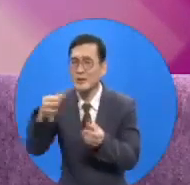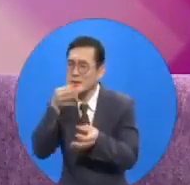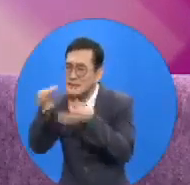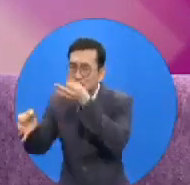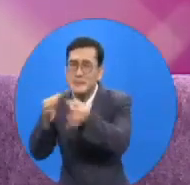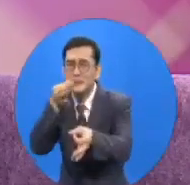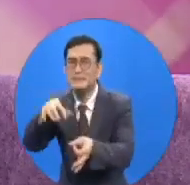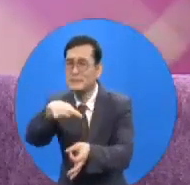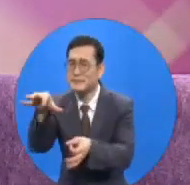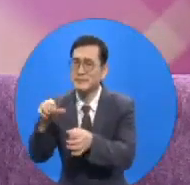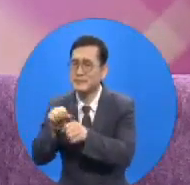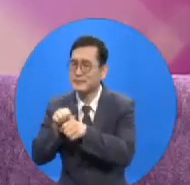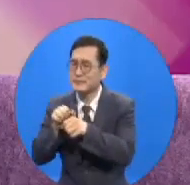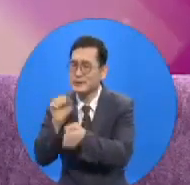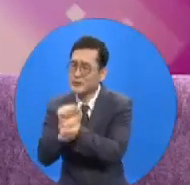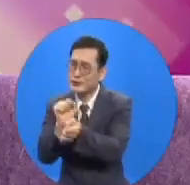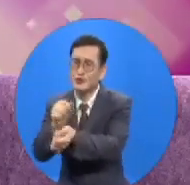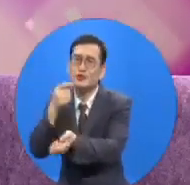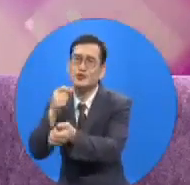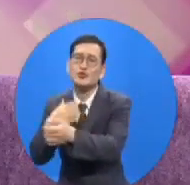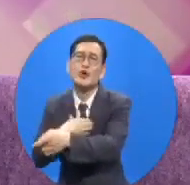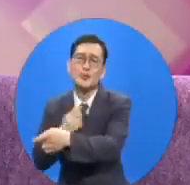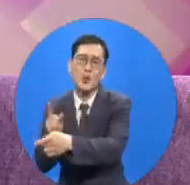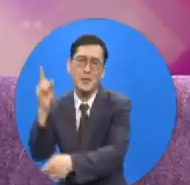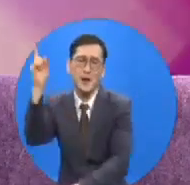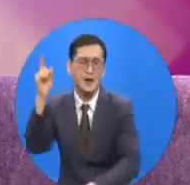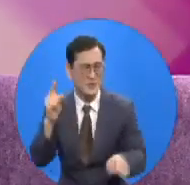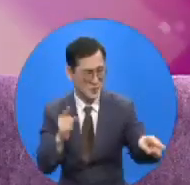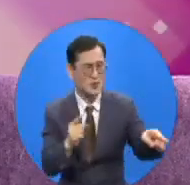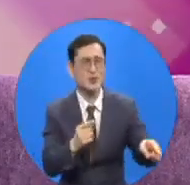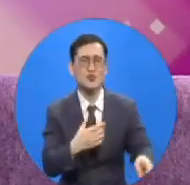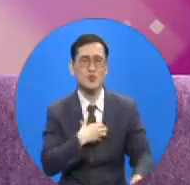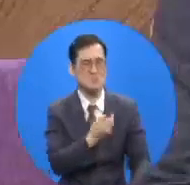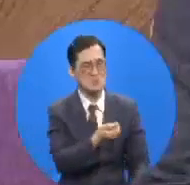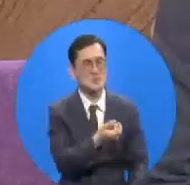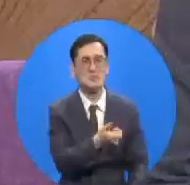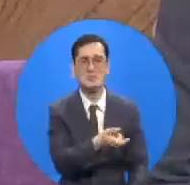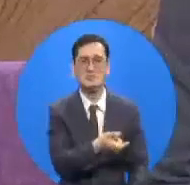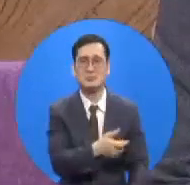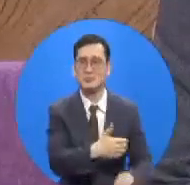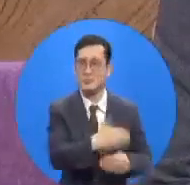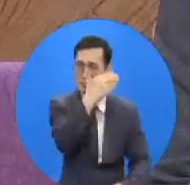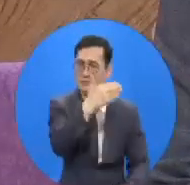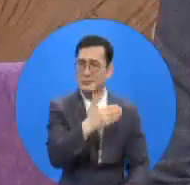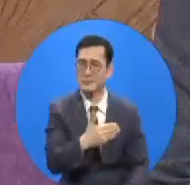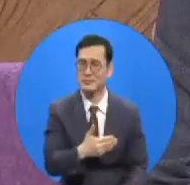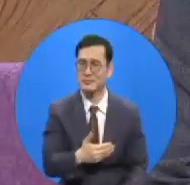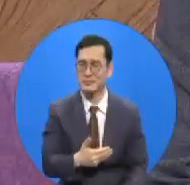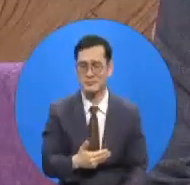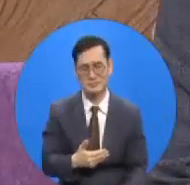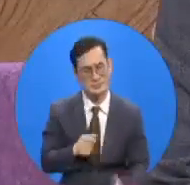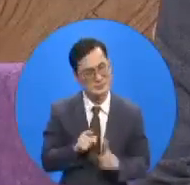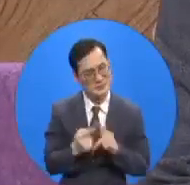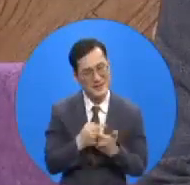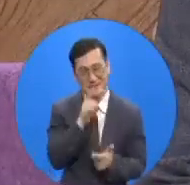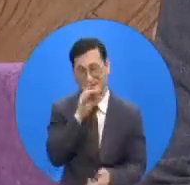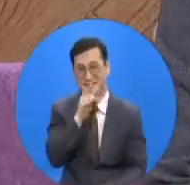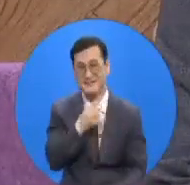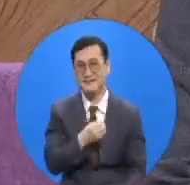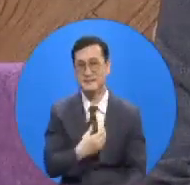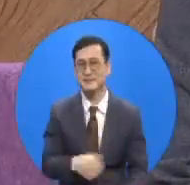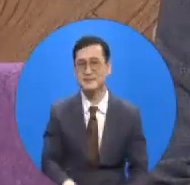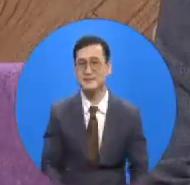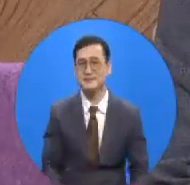설명이 김맨 박사 말로는 뭐 이해되지는 않는다는 거예요? 일단 서울시, 제가 서울시 구체적인 입장을 들어본 적은